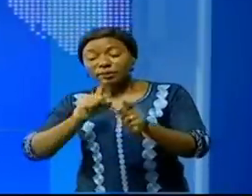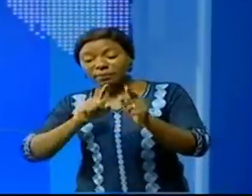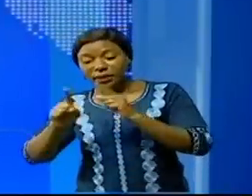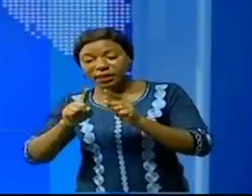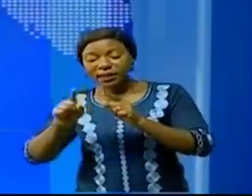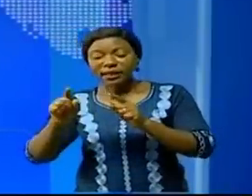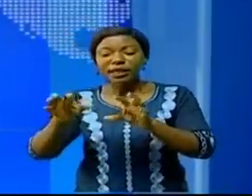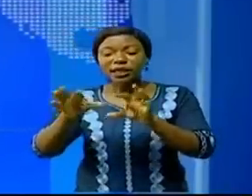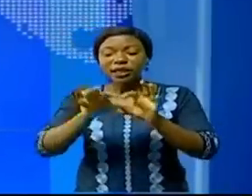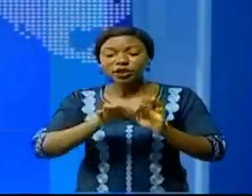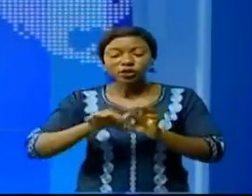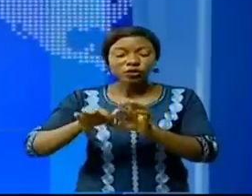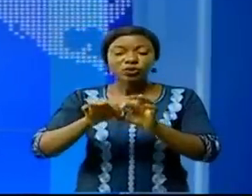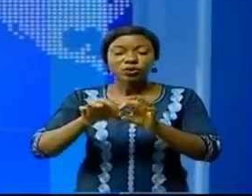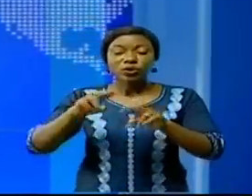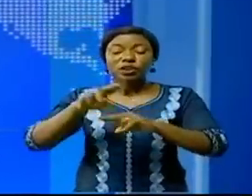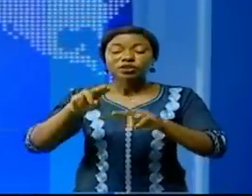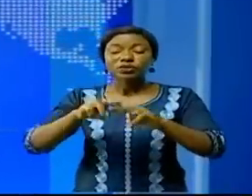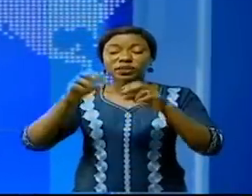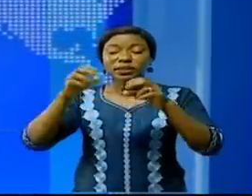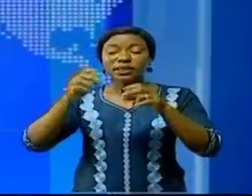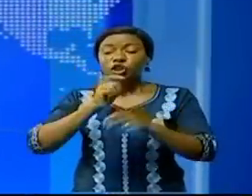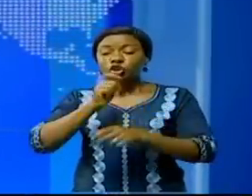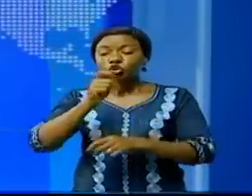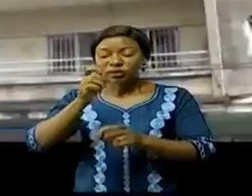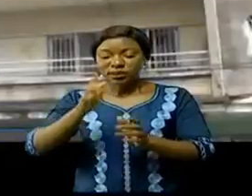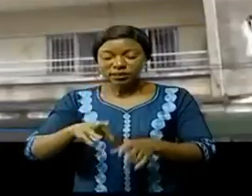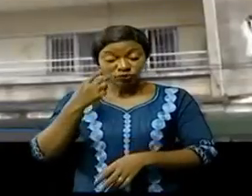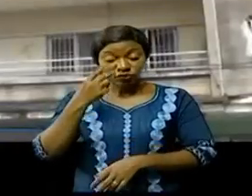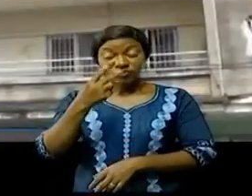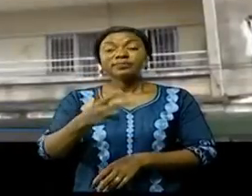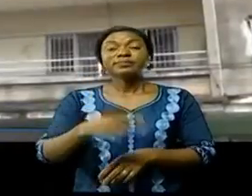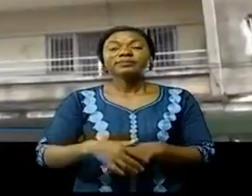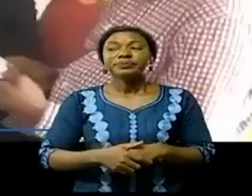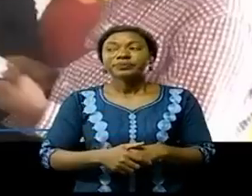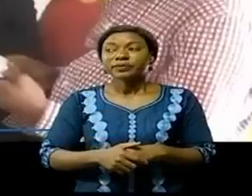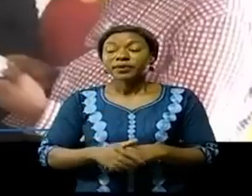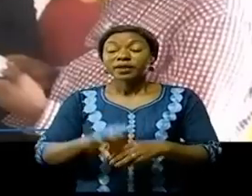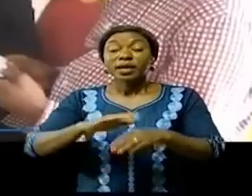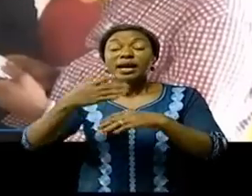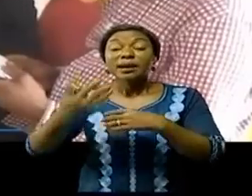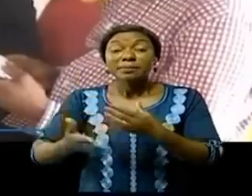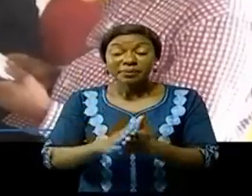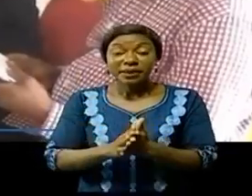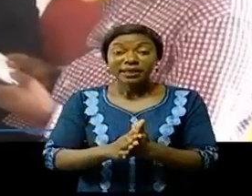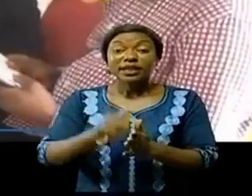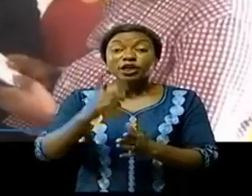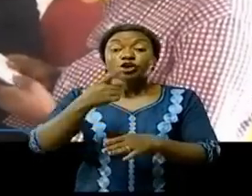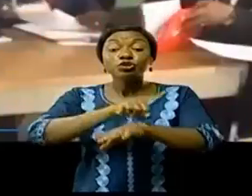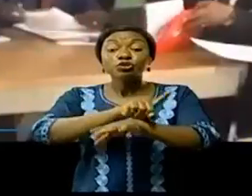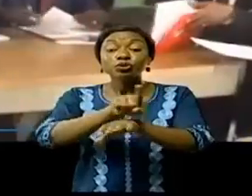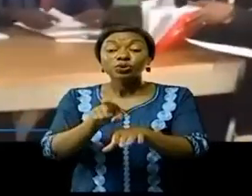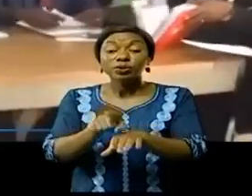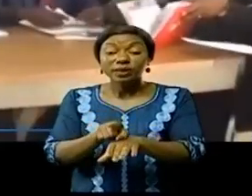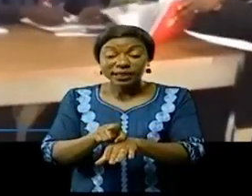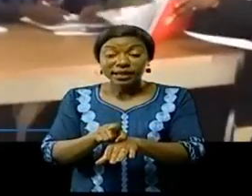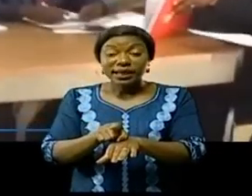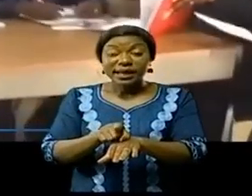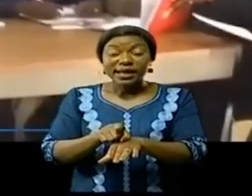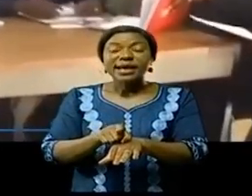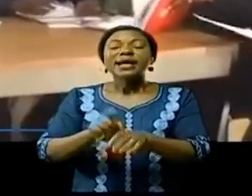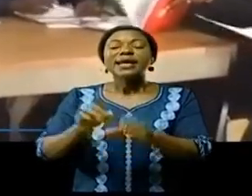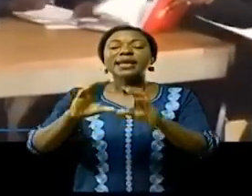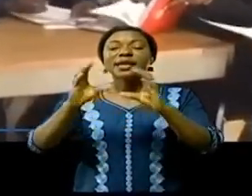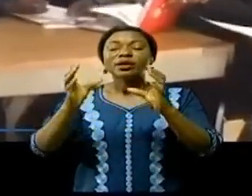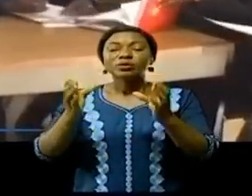l'Union nationale de la presse du Congo. Après un huis clos de plus ou moins une heure, la commission de